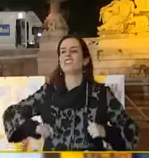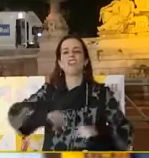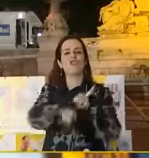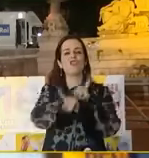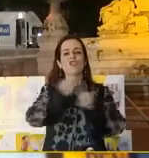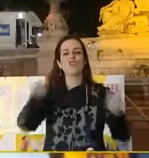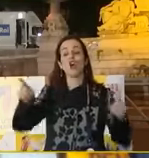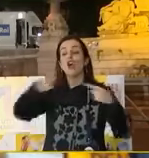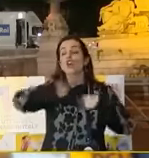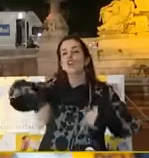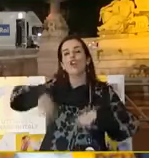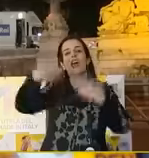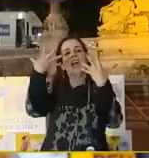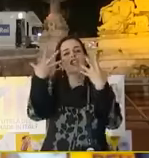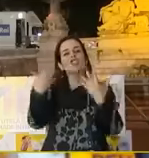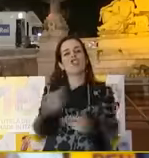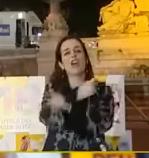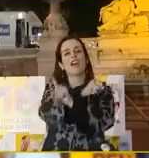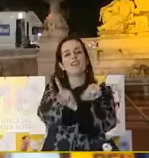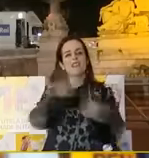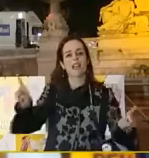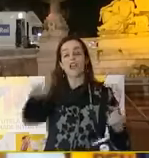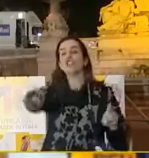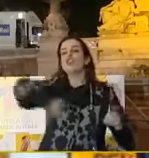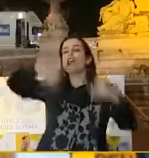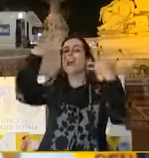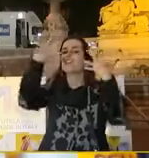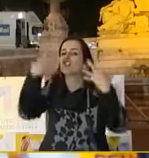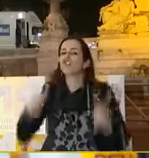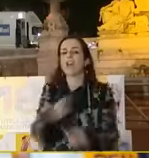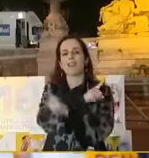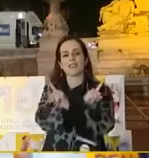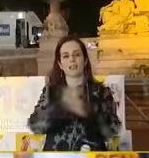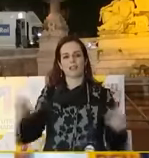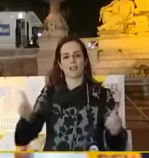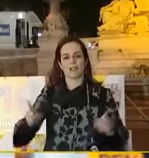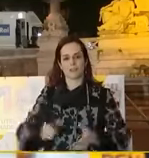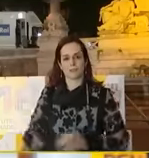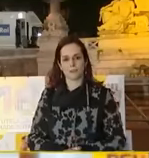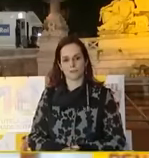possiamo accettare e non lo accettiamo.